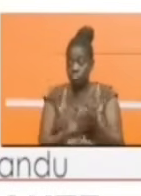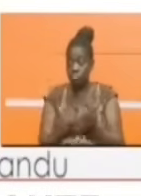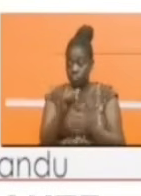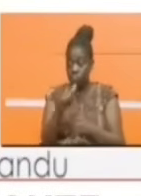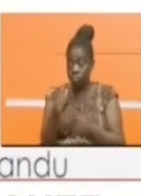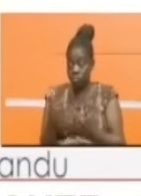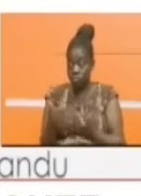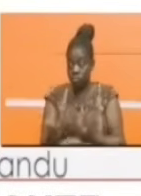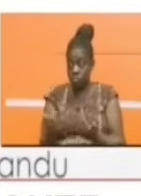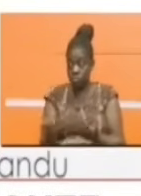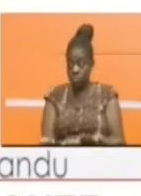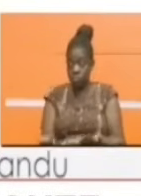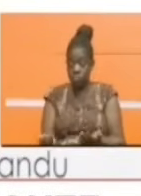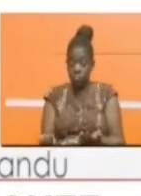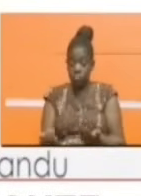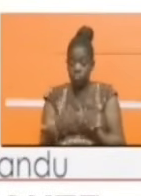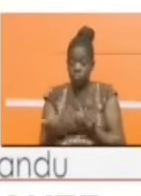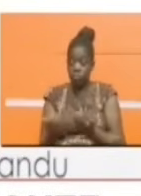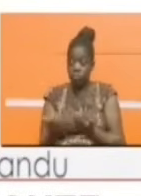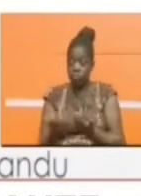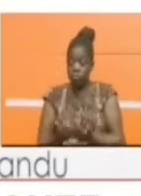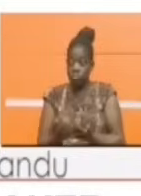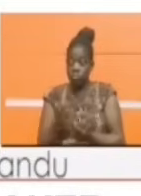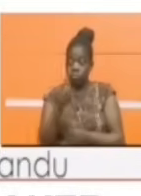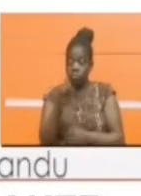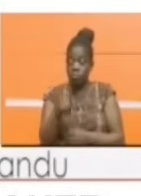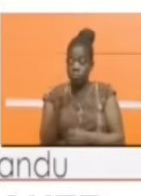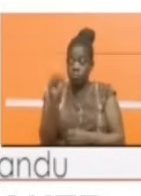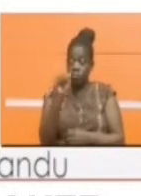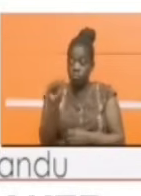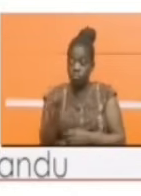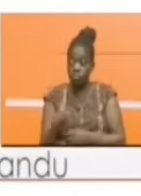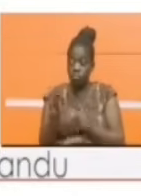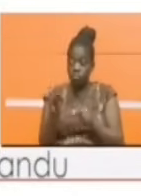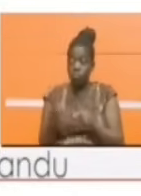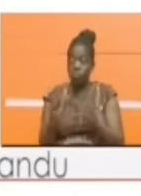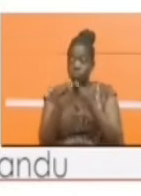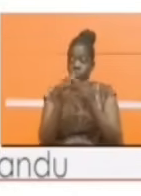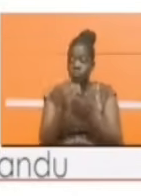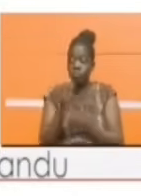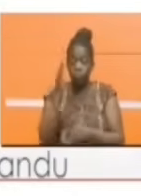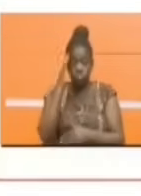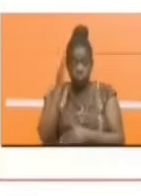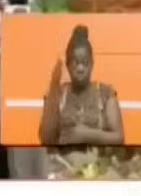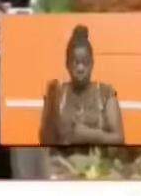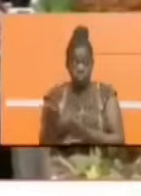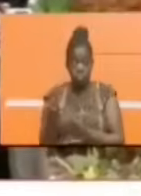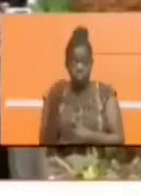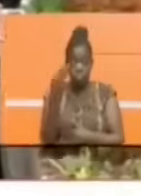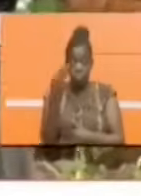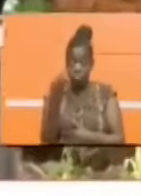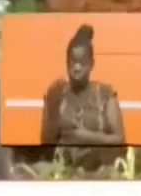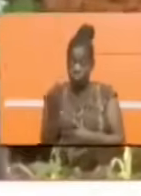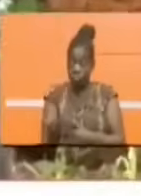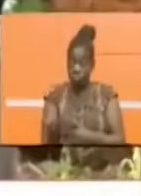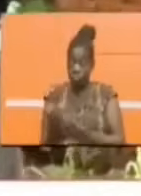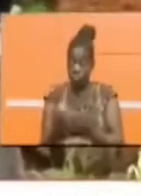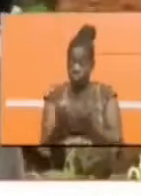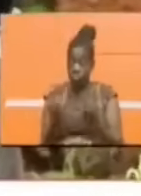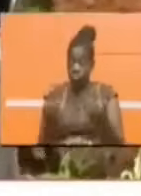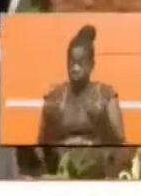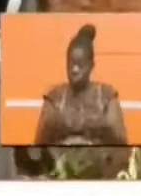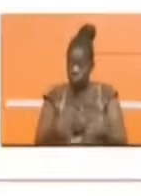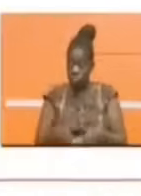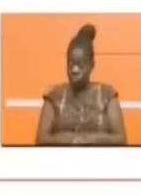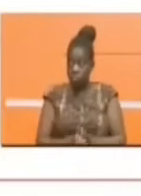omulala Provensi wuya naye mujja wange si hausigaro nze byo sibimanyi nze mumanyi nga mujja wange tuli basatu kati bamule kwa bala bazali ba Florence